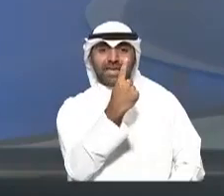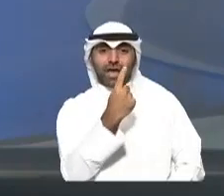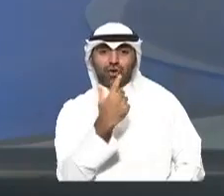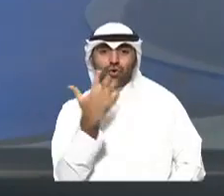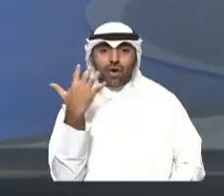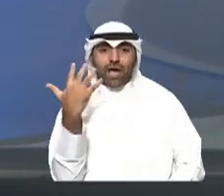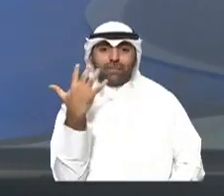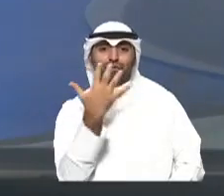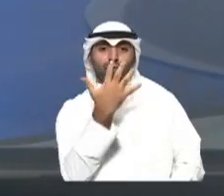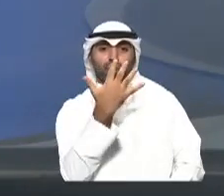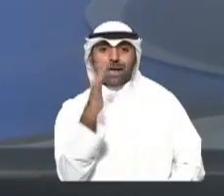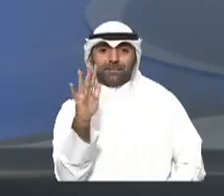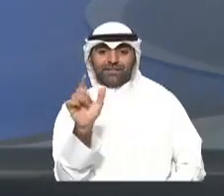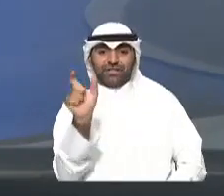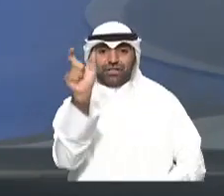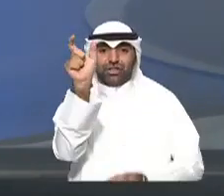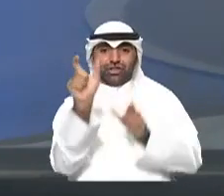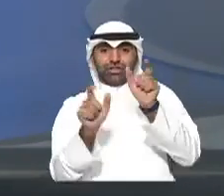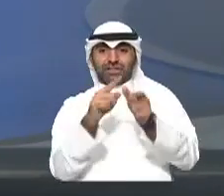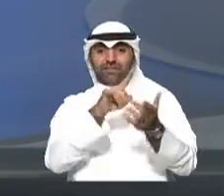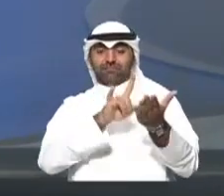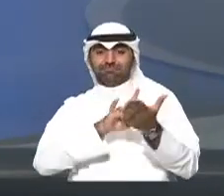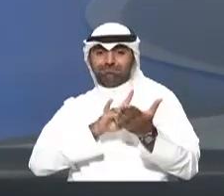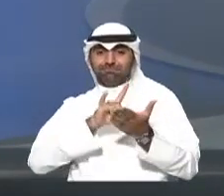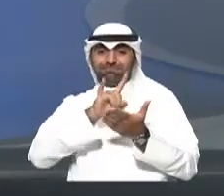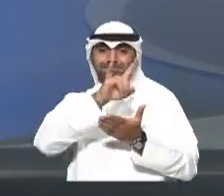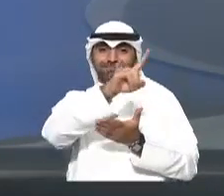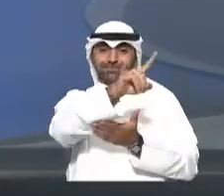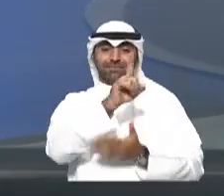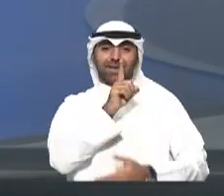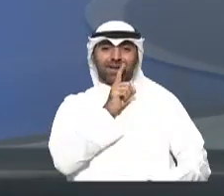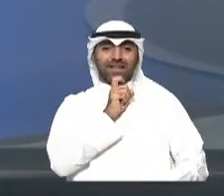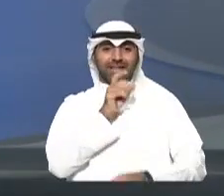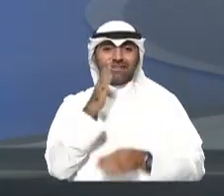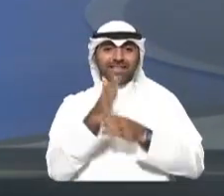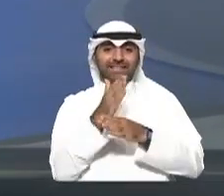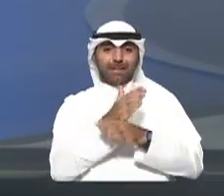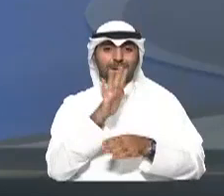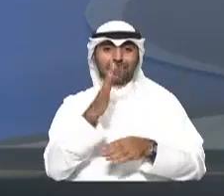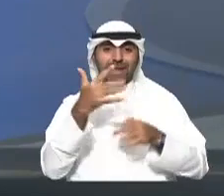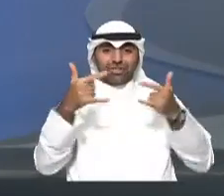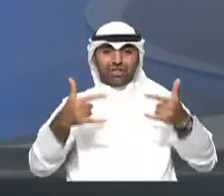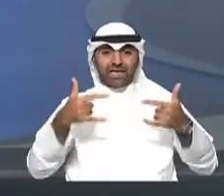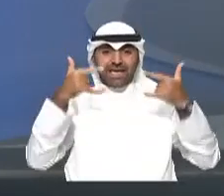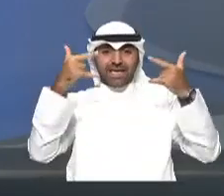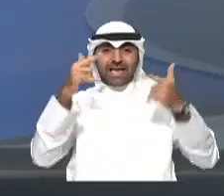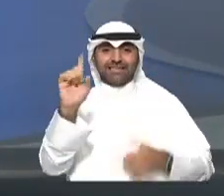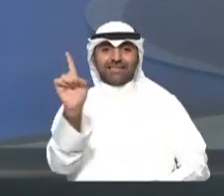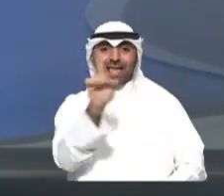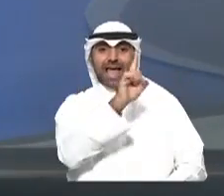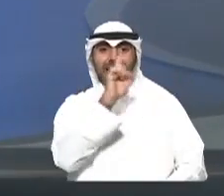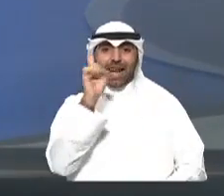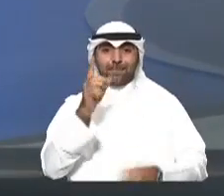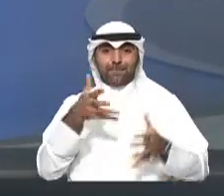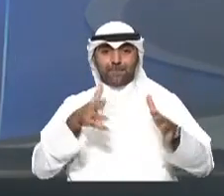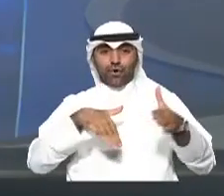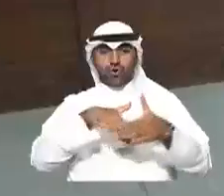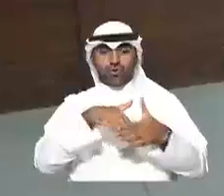الملاعب ومقرات المشجعين والمنتخبات المشاركة خلال هذا الحدث الرياضي الكبير.